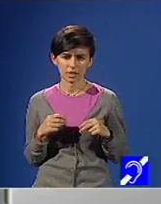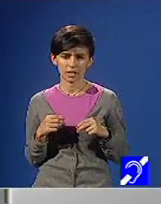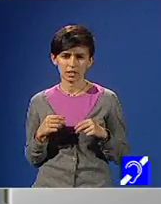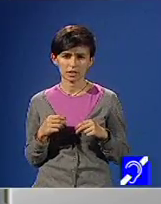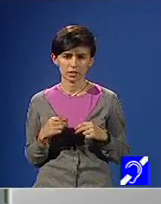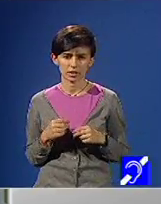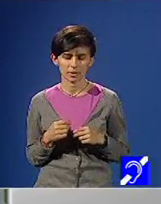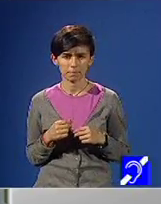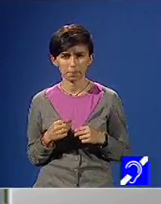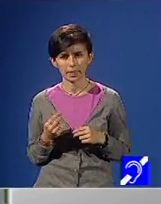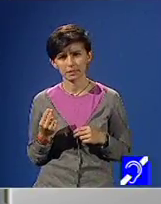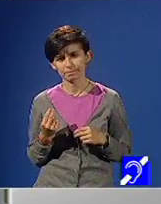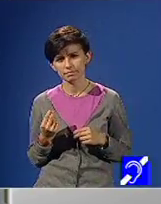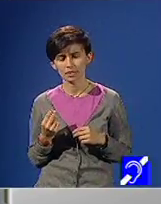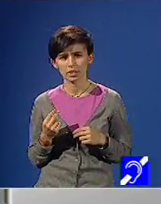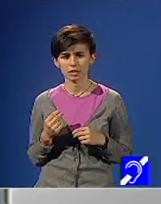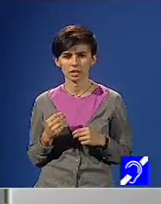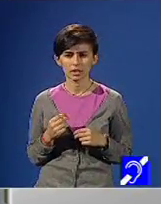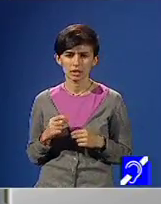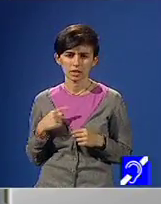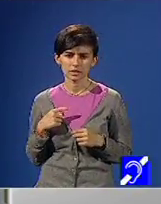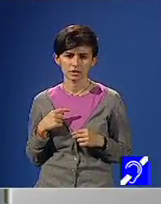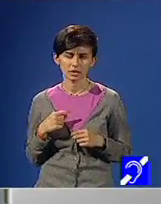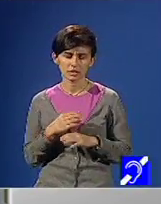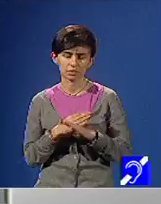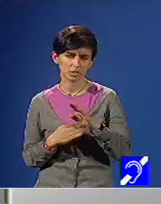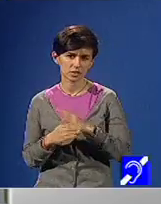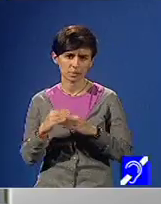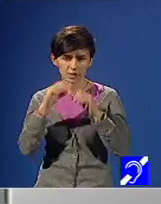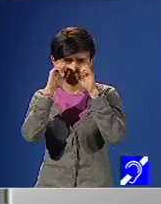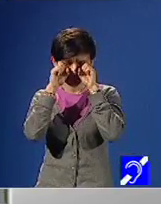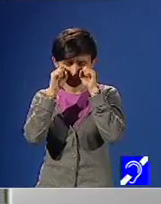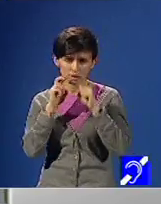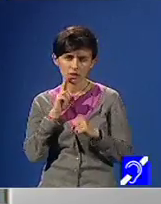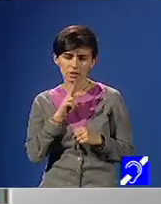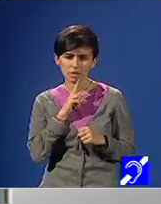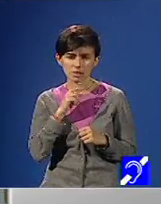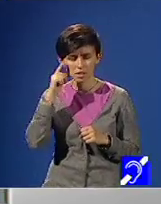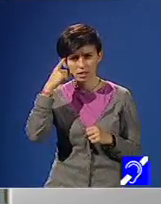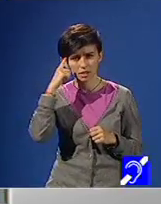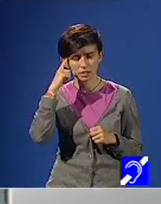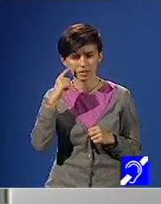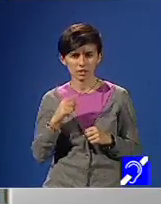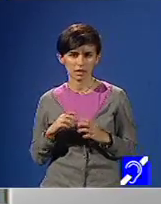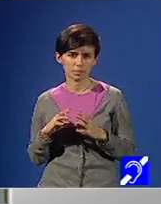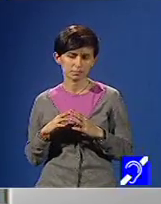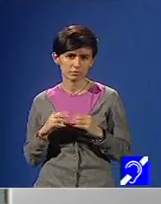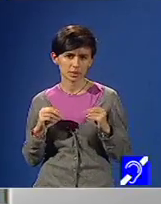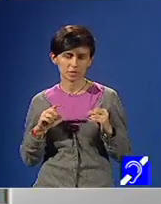mai bine de existența unei dizabilități auditive, vizuale, intelectuale, absenței oportunităților de